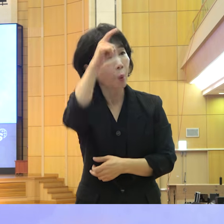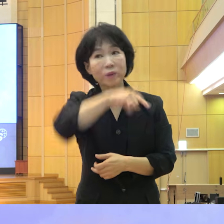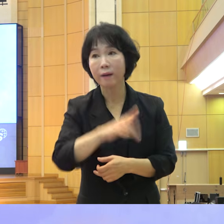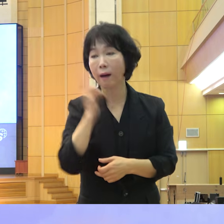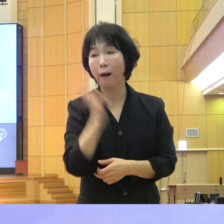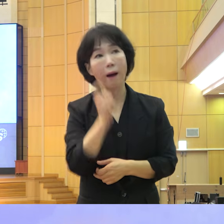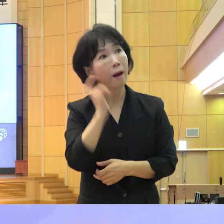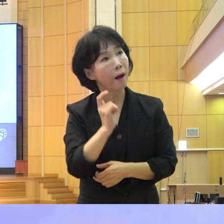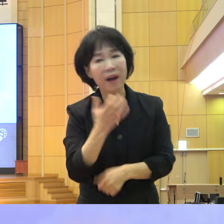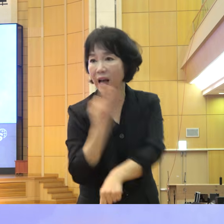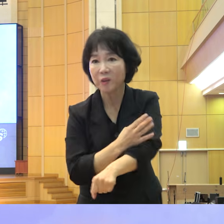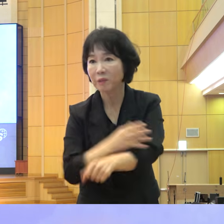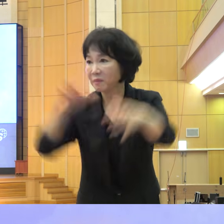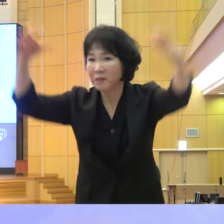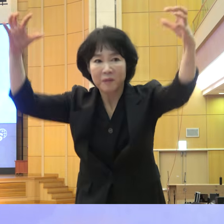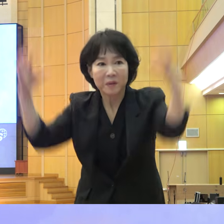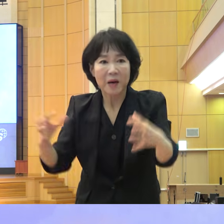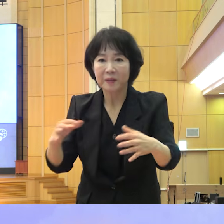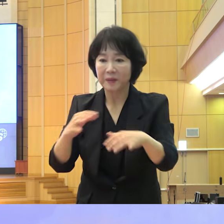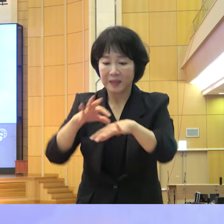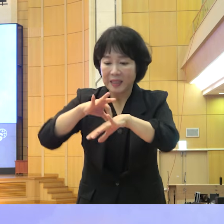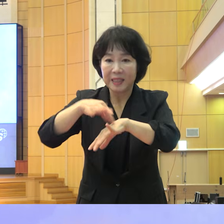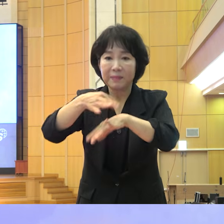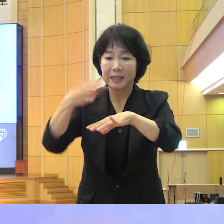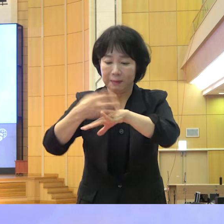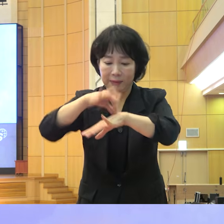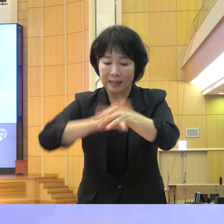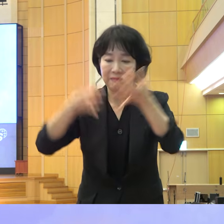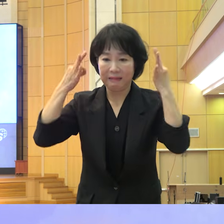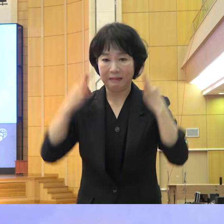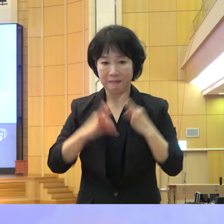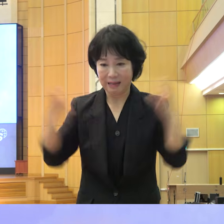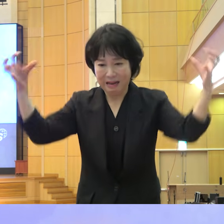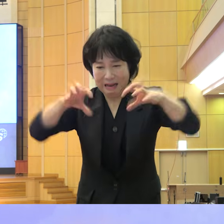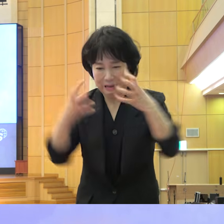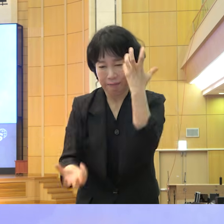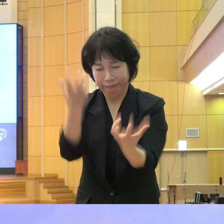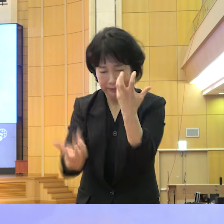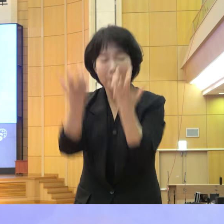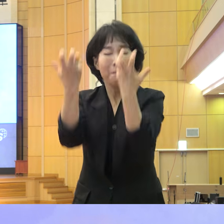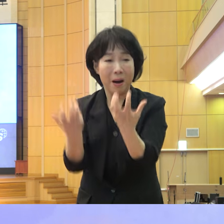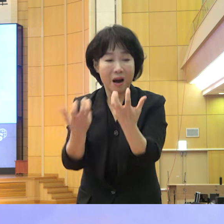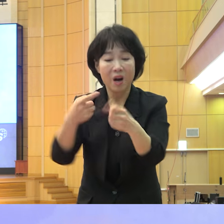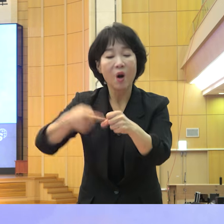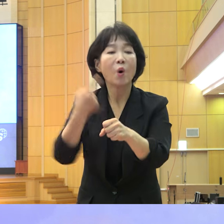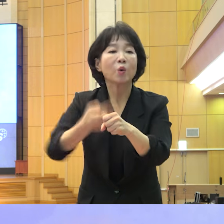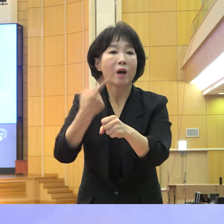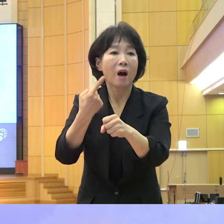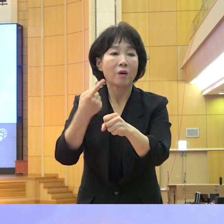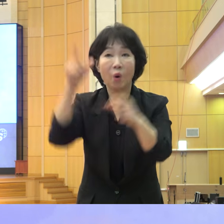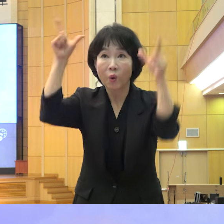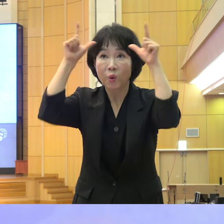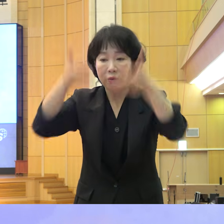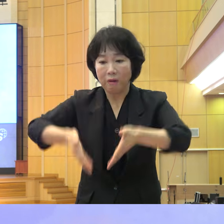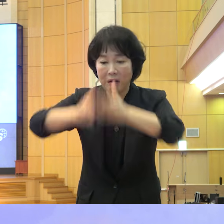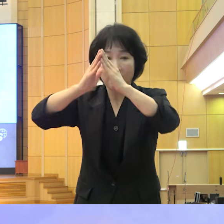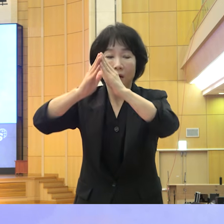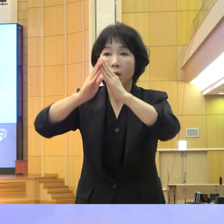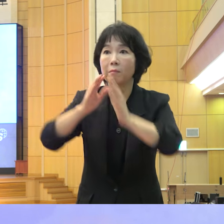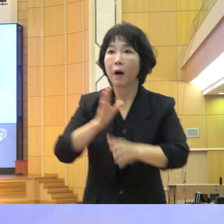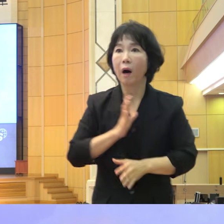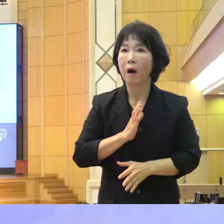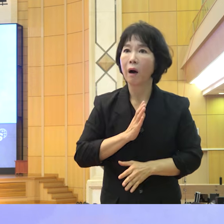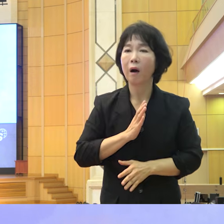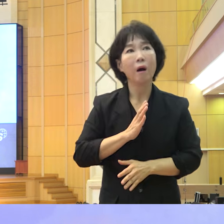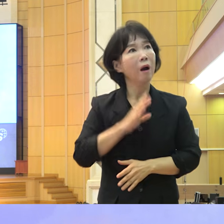모세가 산에 올라가서 아마 죽었을 거다. 그러니까 소식이 없는 거다.